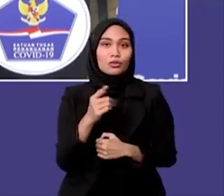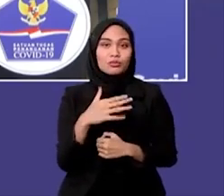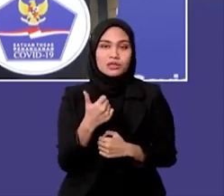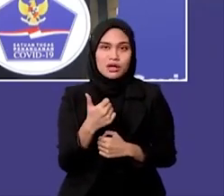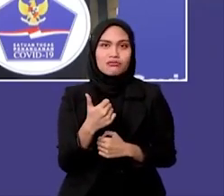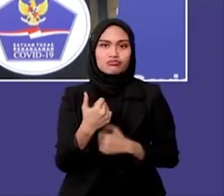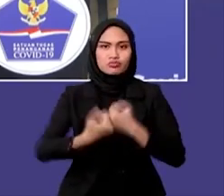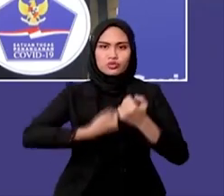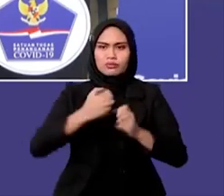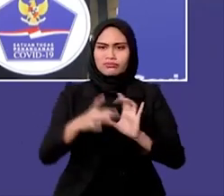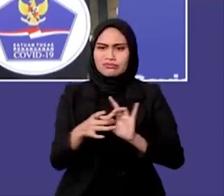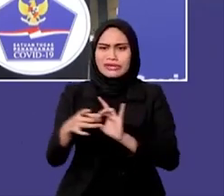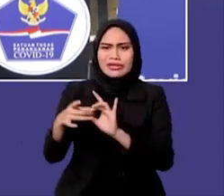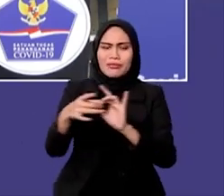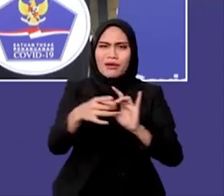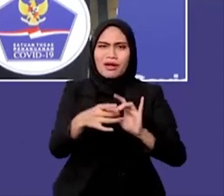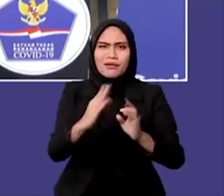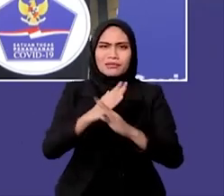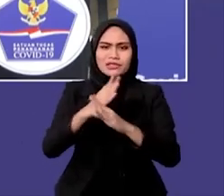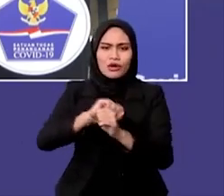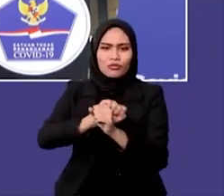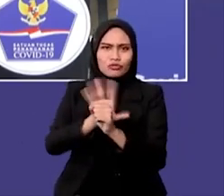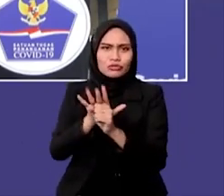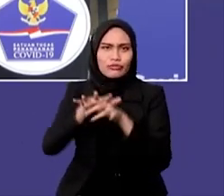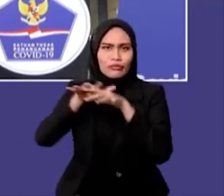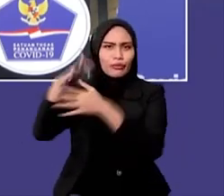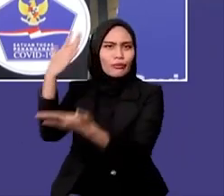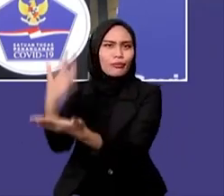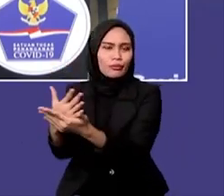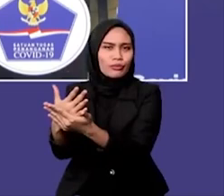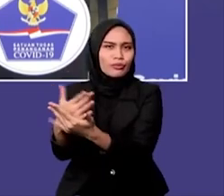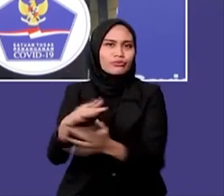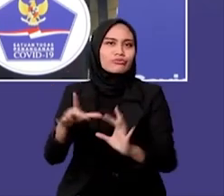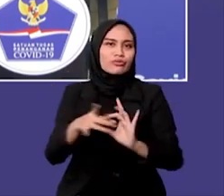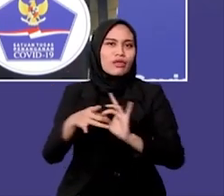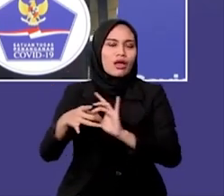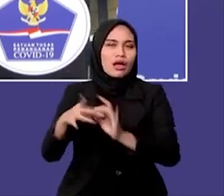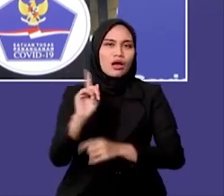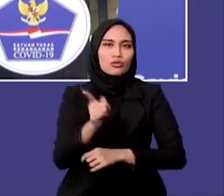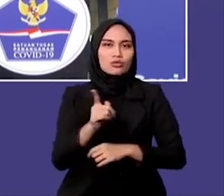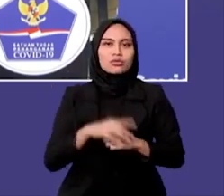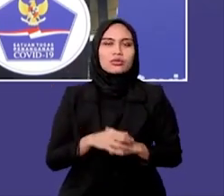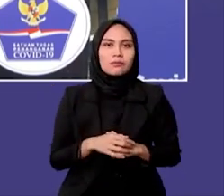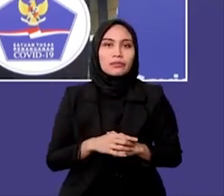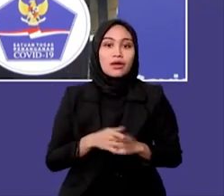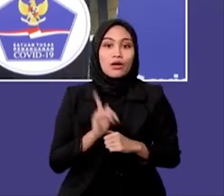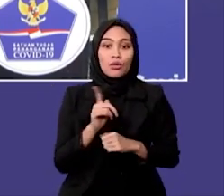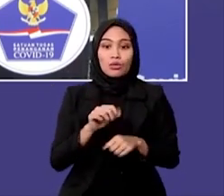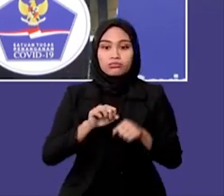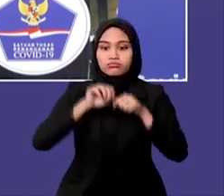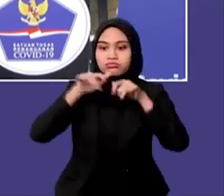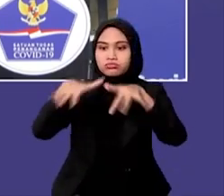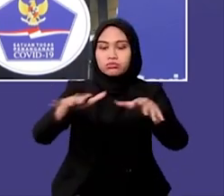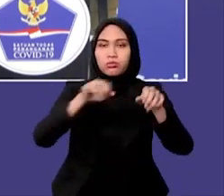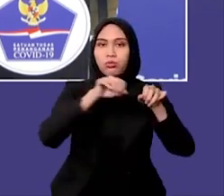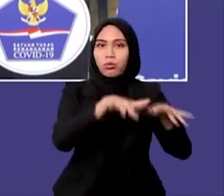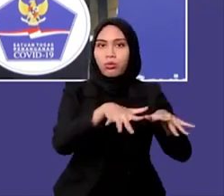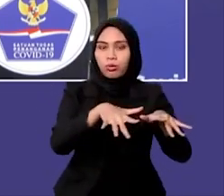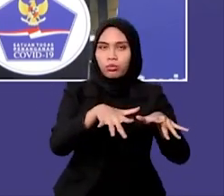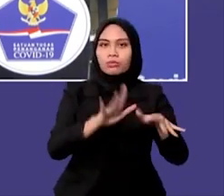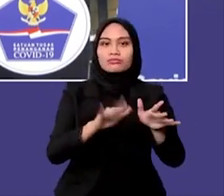menurunkan tingkat penularan yang ada di masyarakat apabila tingkat penularannya menurun